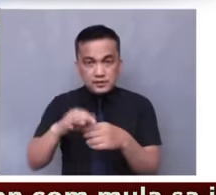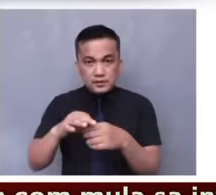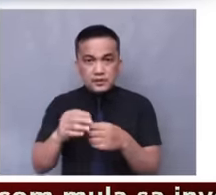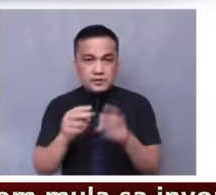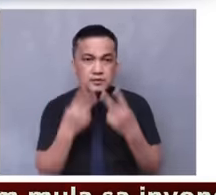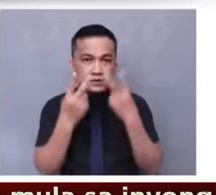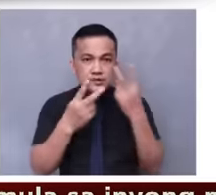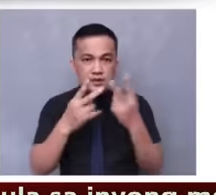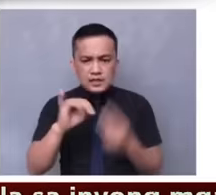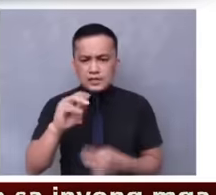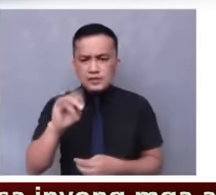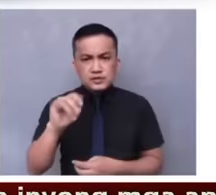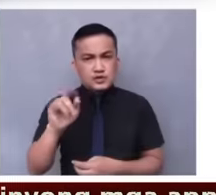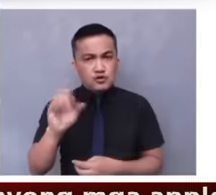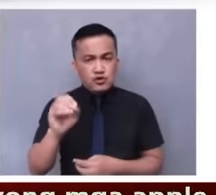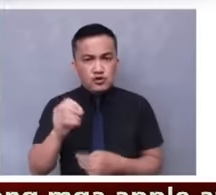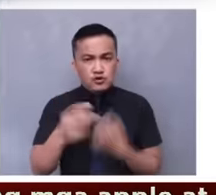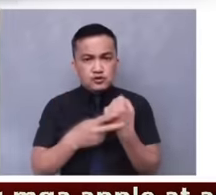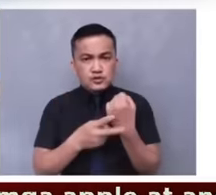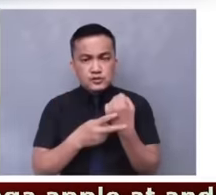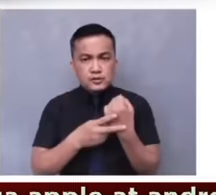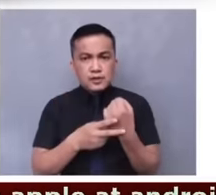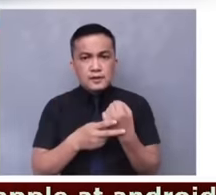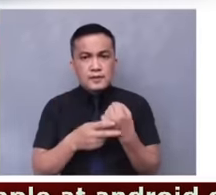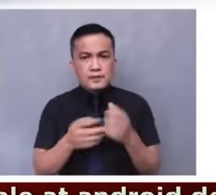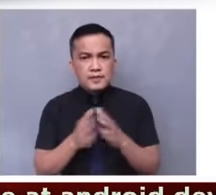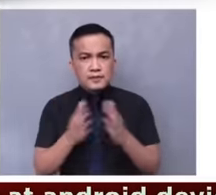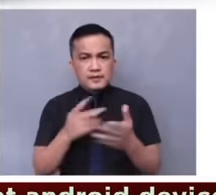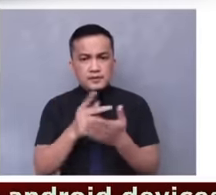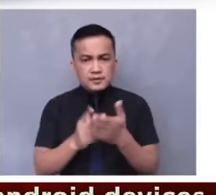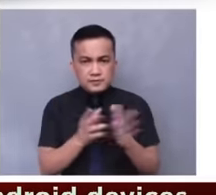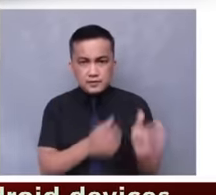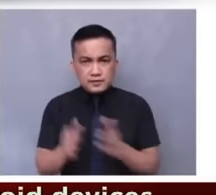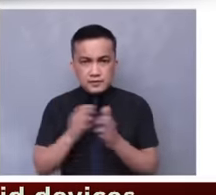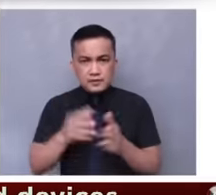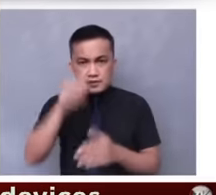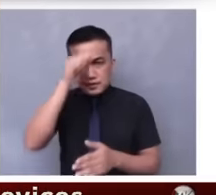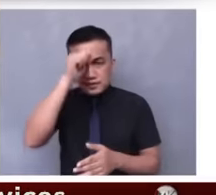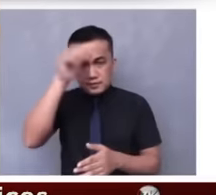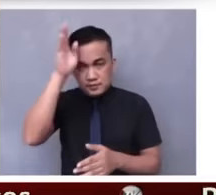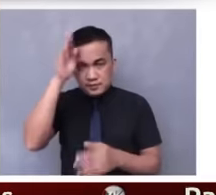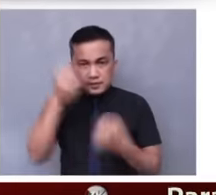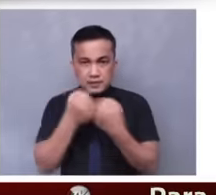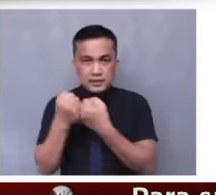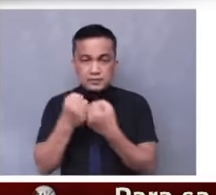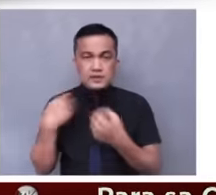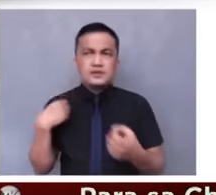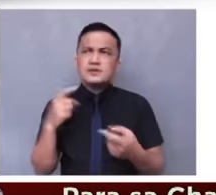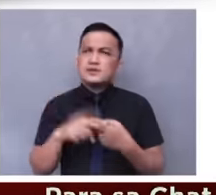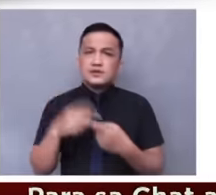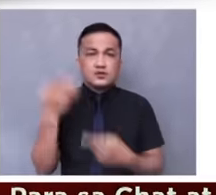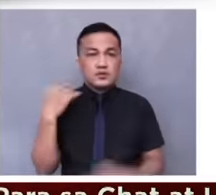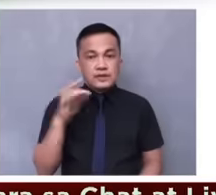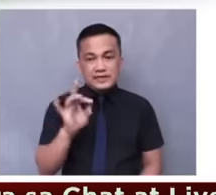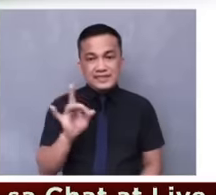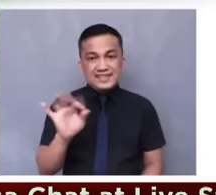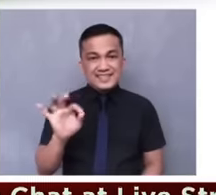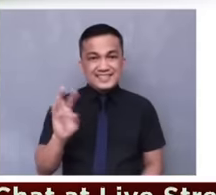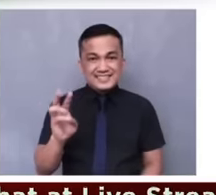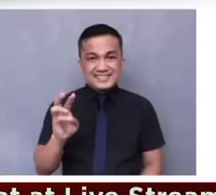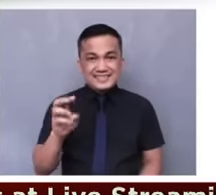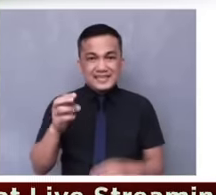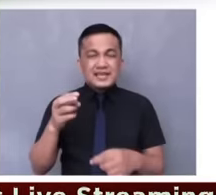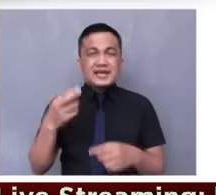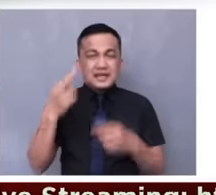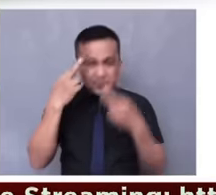Deposito Reservoir na malaki ang naging bahagi sa pagpaplano ni Bonifacio sa paglaban sa mga Espanyol noong 1896 Revolution.